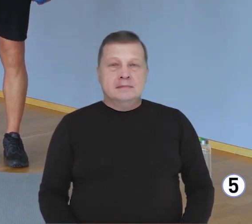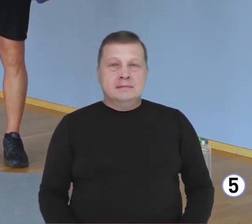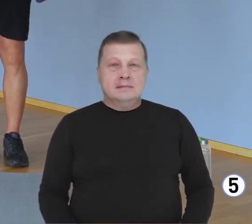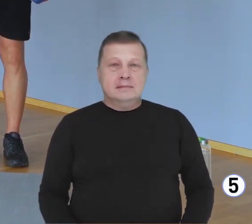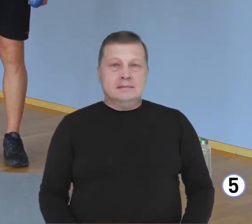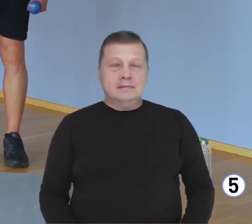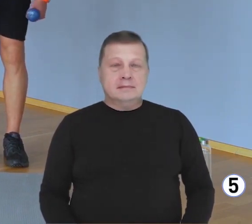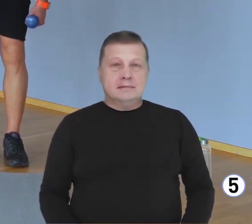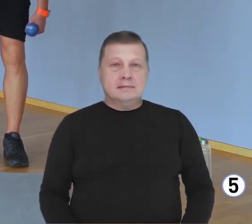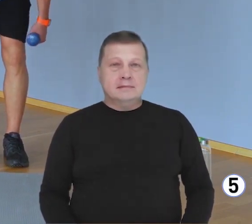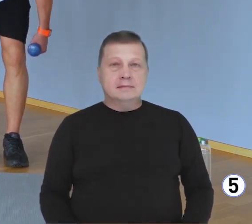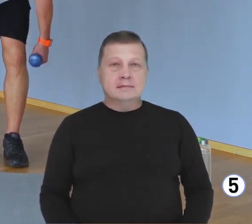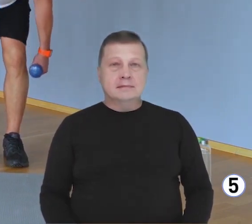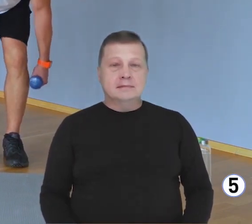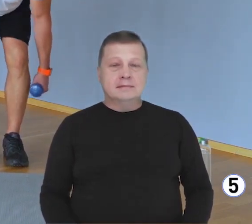wersja.